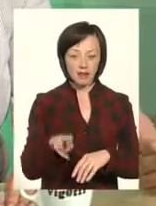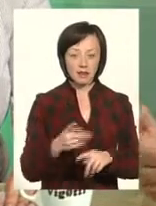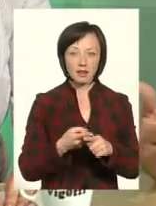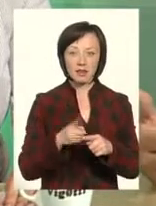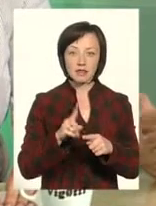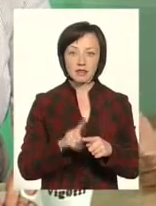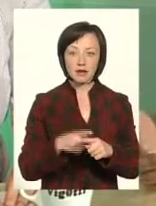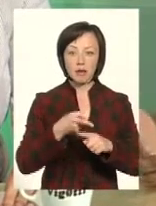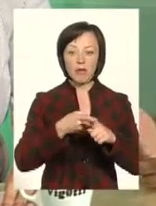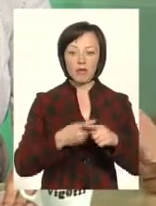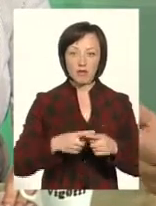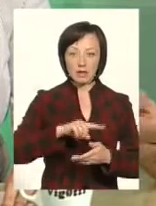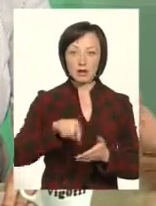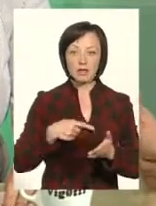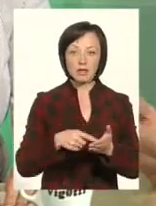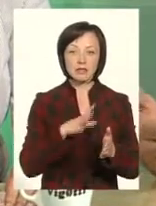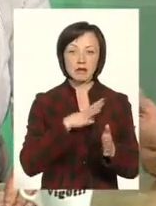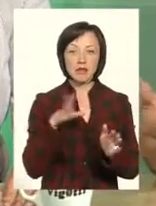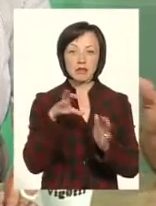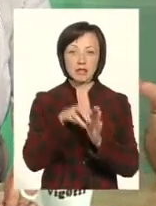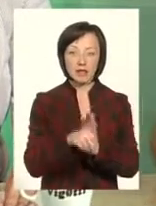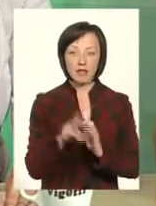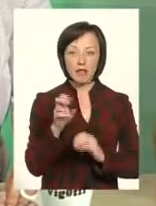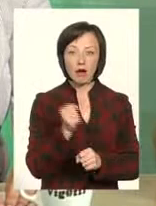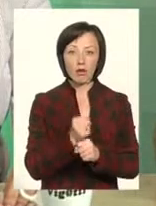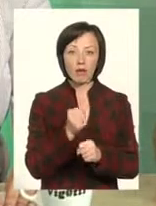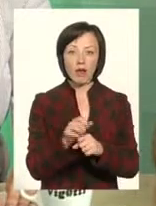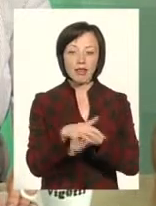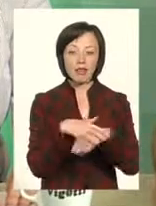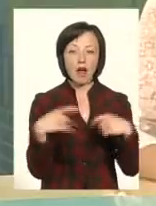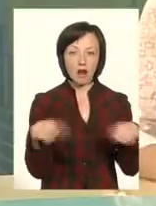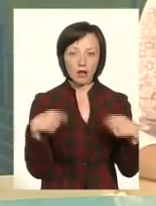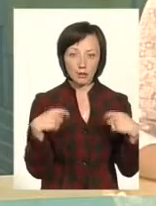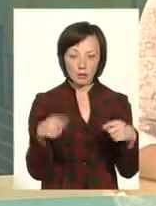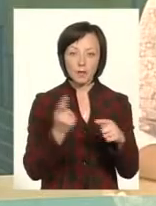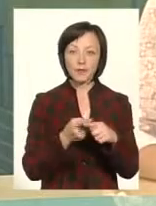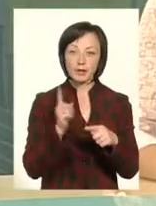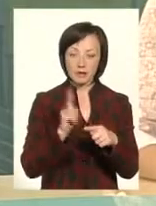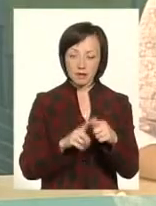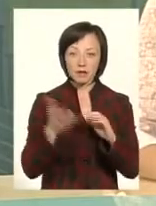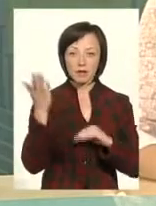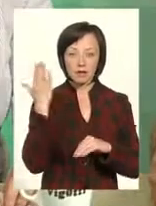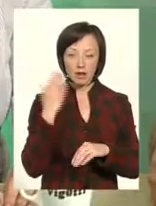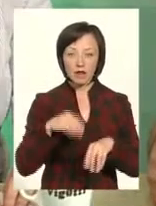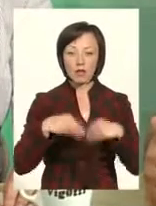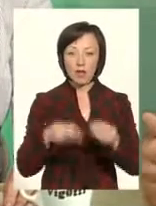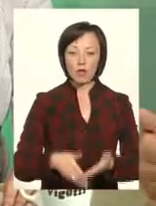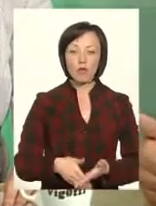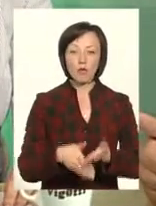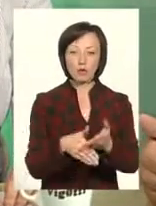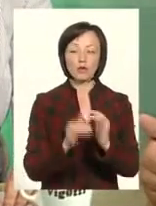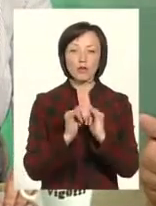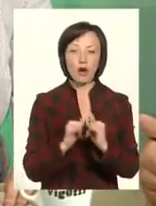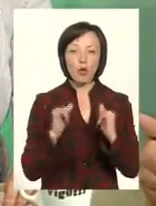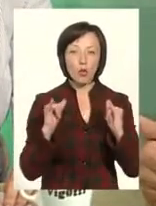Практично половина міста була задіяна на роботу на ринку. Це свого часу дало поштовх великий для